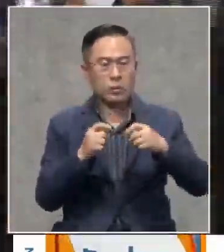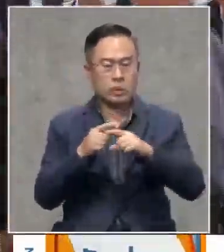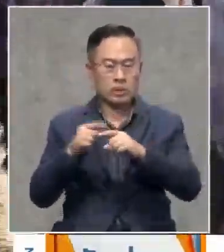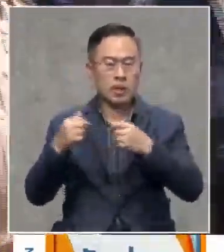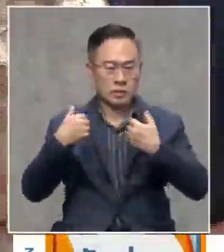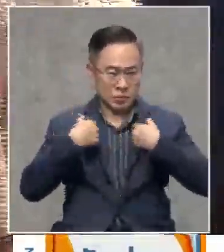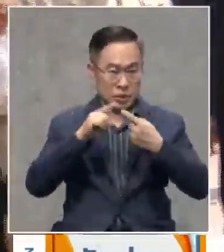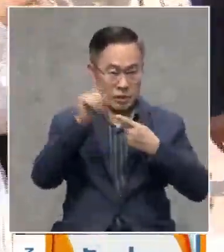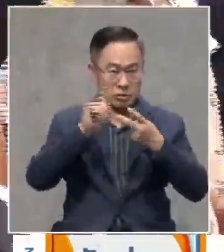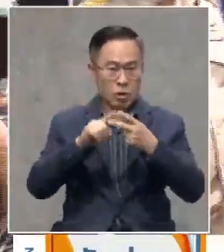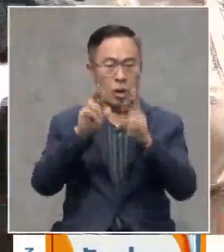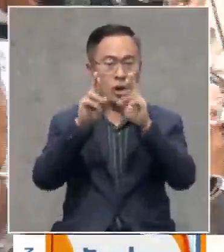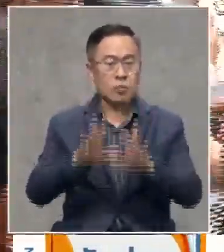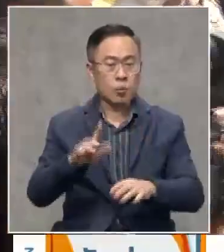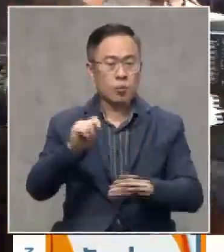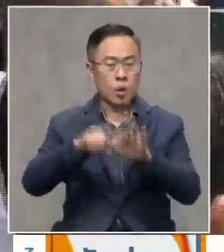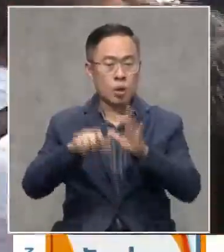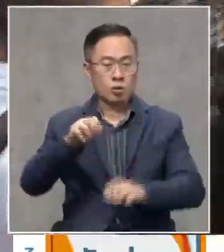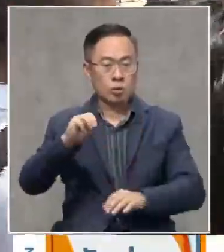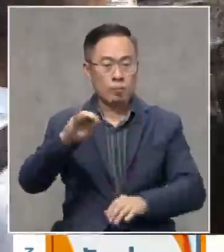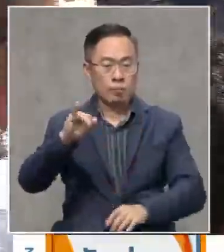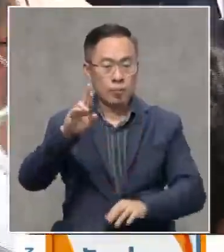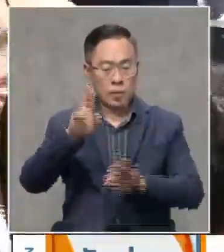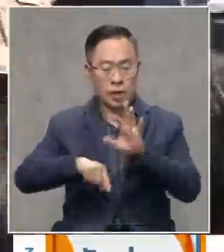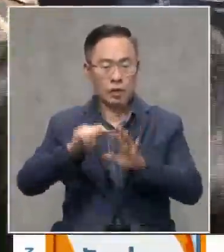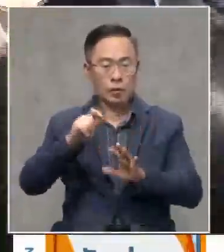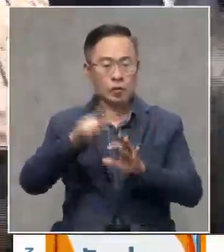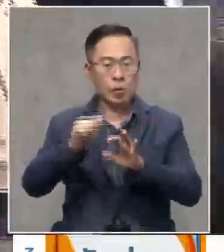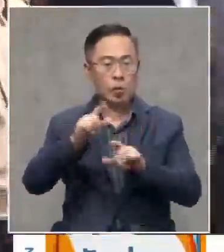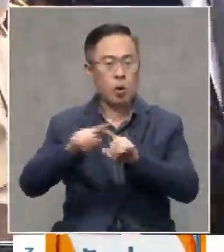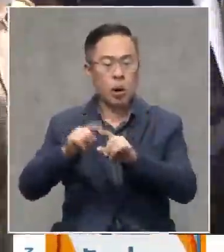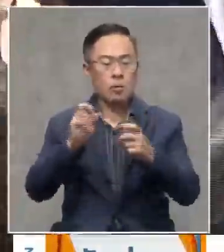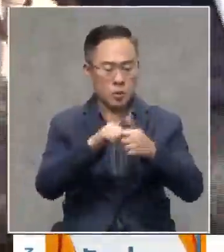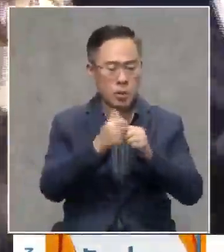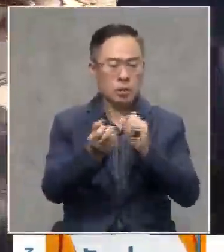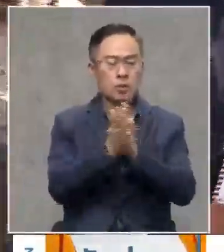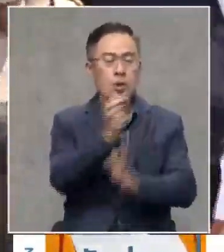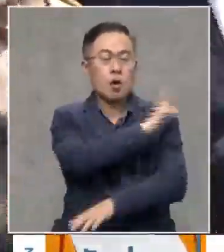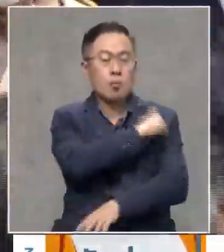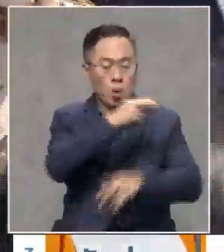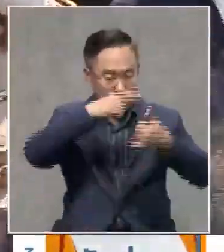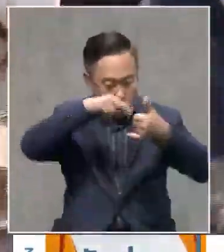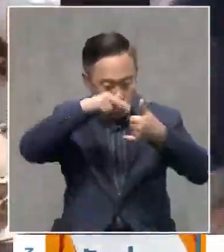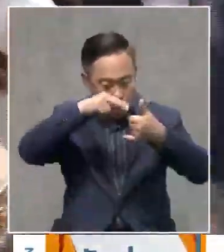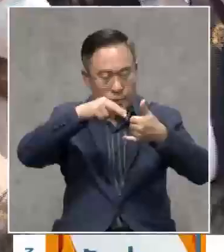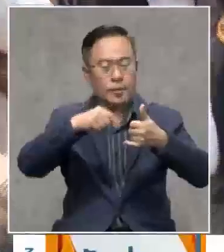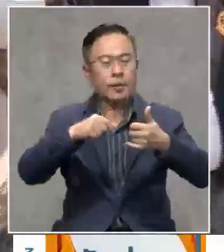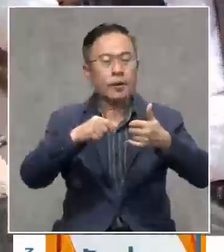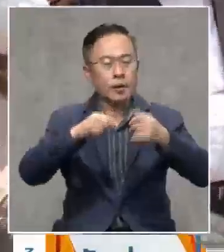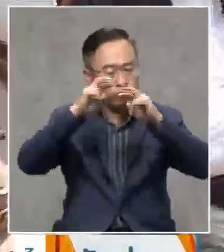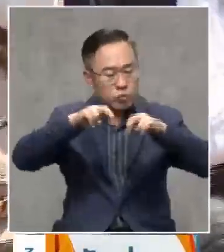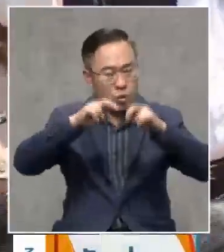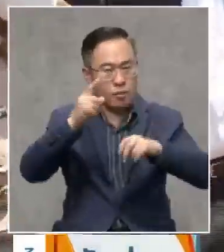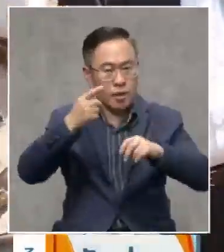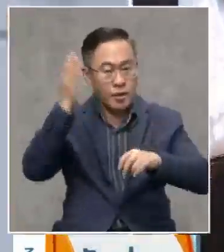บต่อมไร้ท่อและเมตาบอลิซึมบางอย่างด้วยแต่ว่าสาเหตุที่แน่ๆเนี่ยเดี๋ยวรอหมอมีการวินิจฉัยอีกครั้งหนึ่งนะคะ ใช่ค่ะท่านน